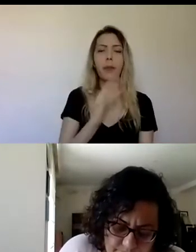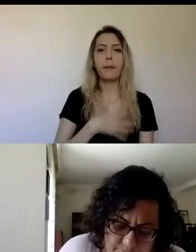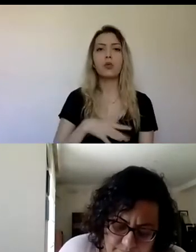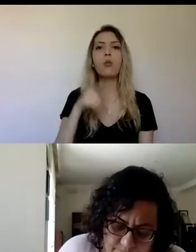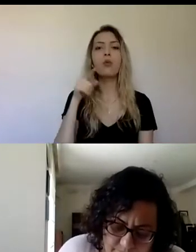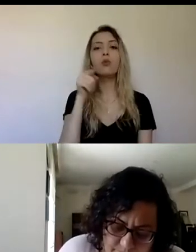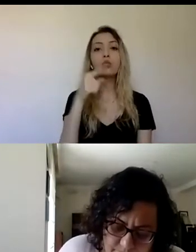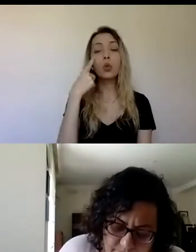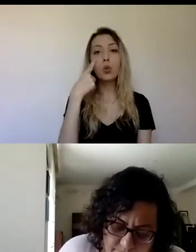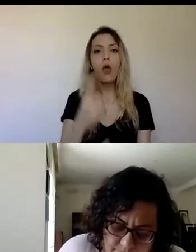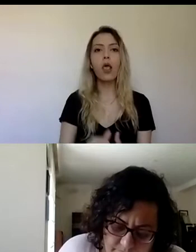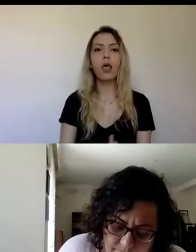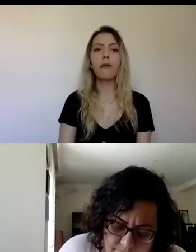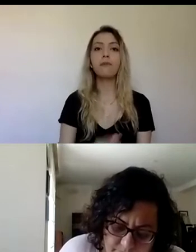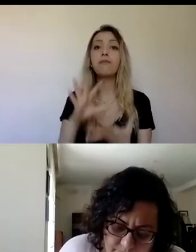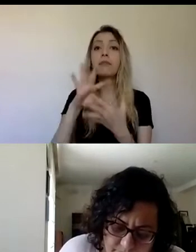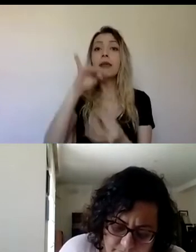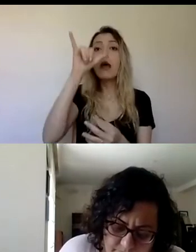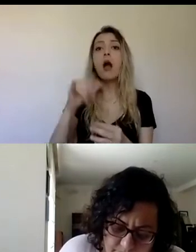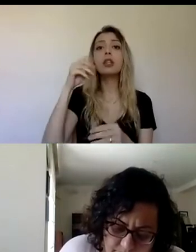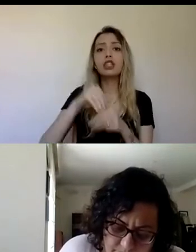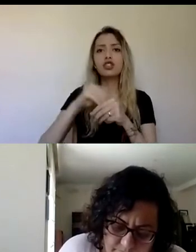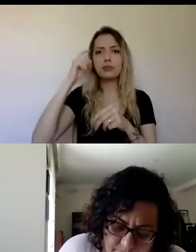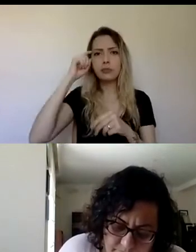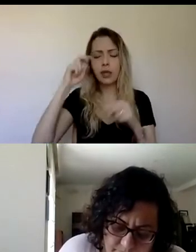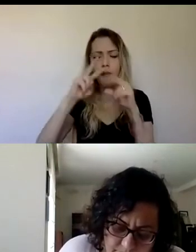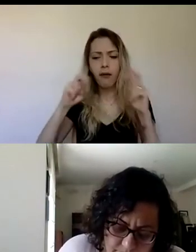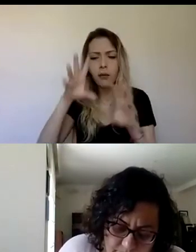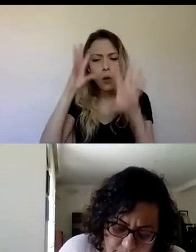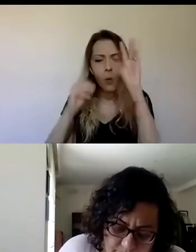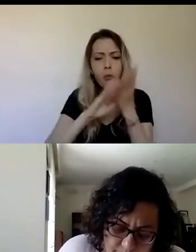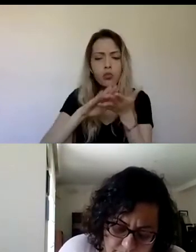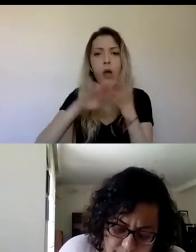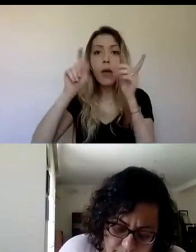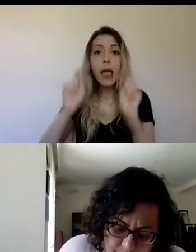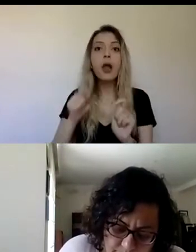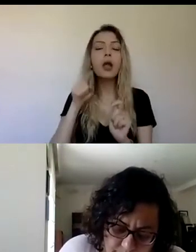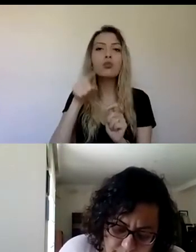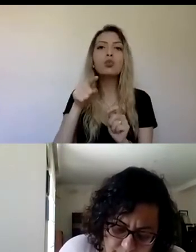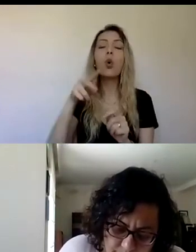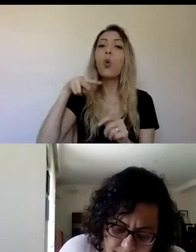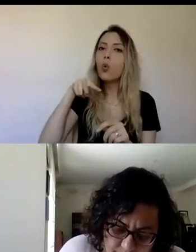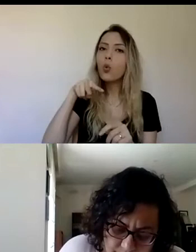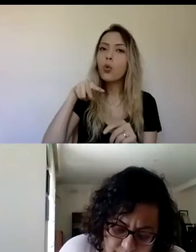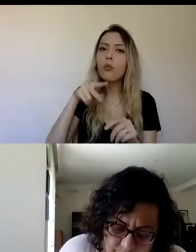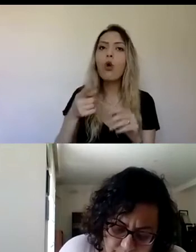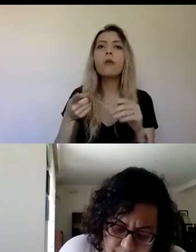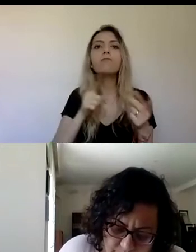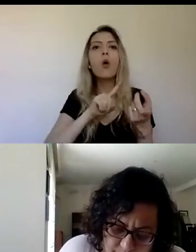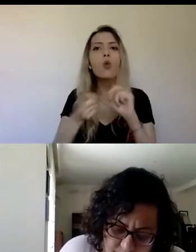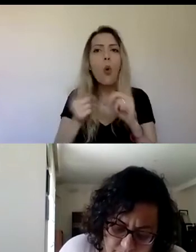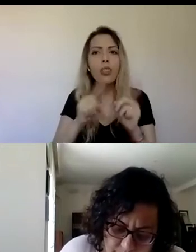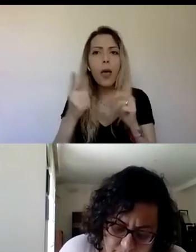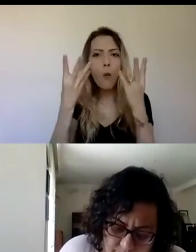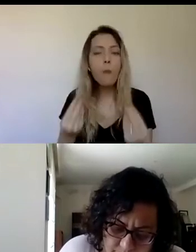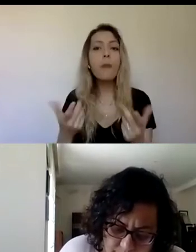çerçevede de insan hakları izleme çalışması yaparken bunu sistematik yapmak durumundayız. Yani yöntem düzenli olmalı, güvenli